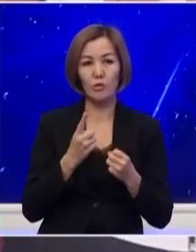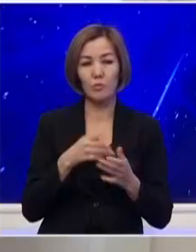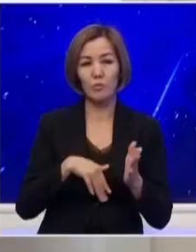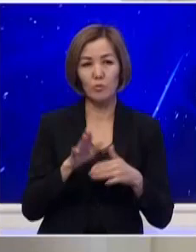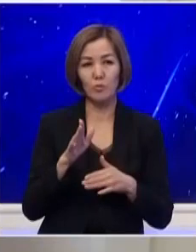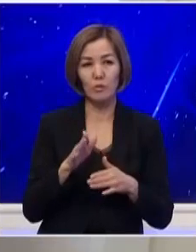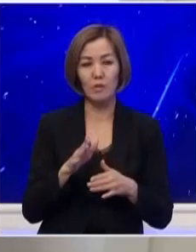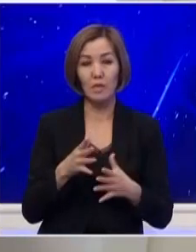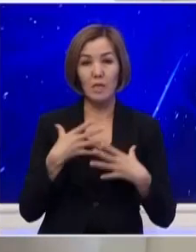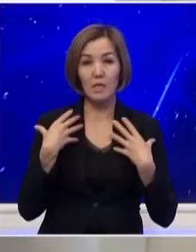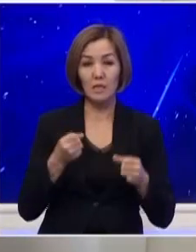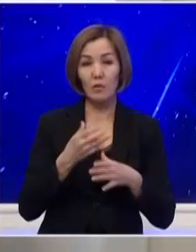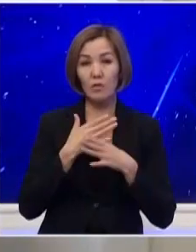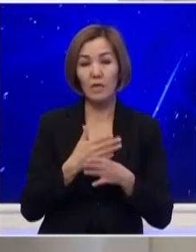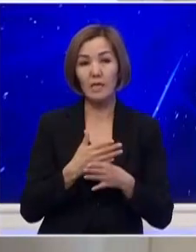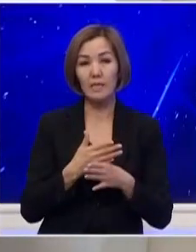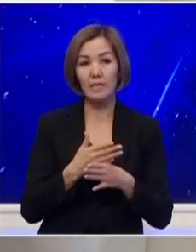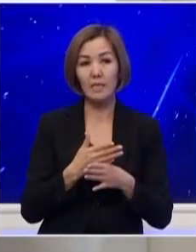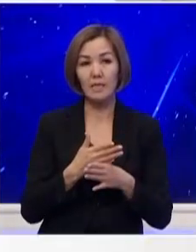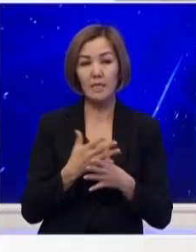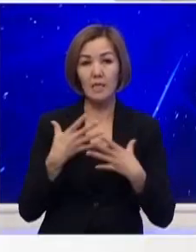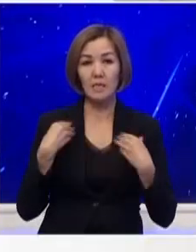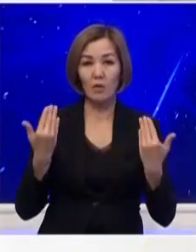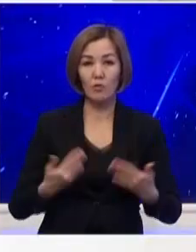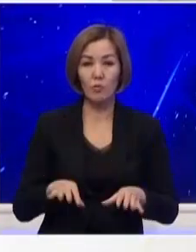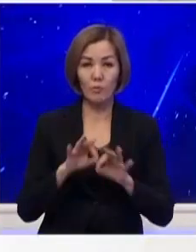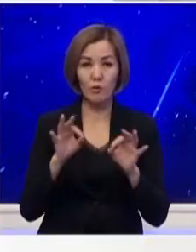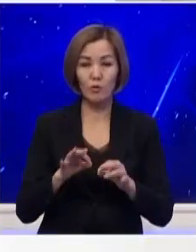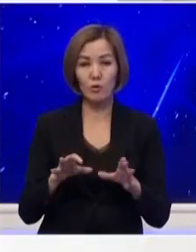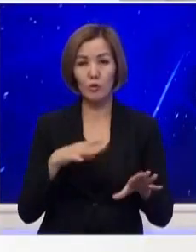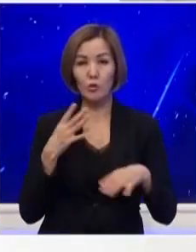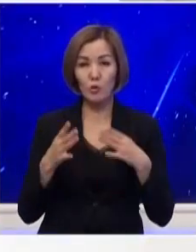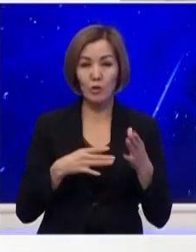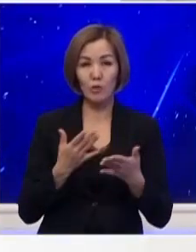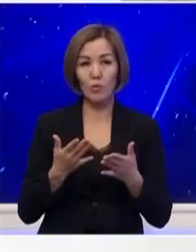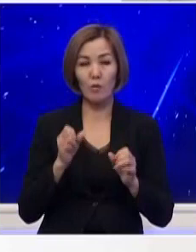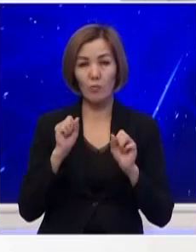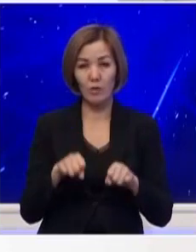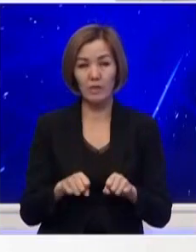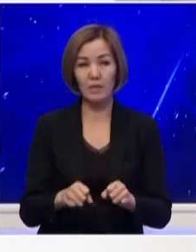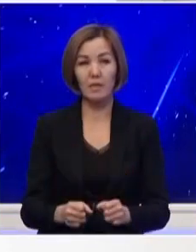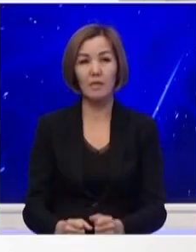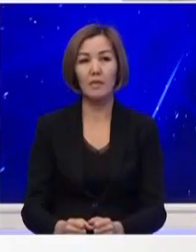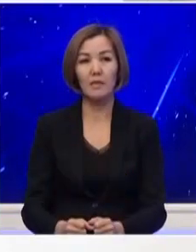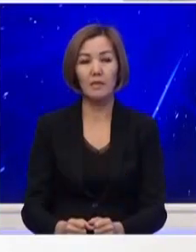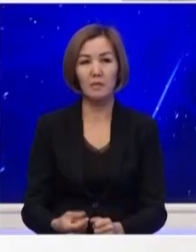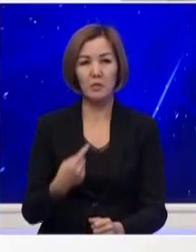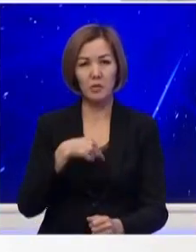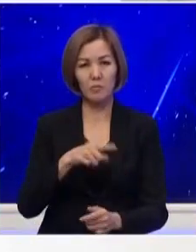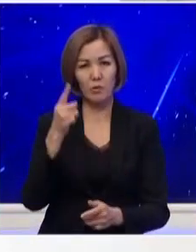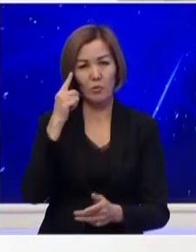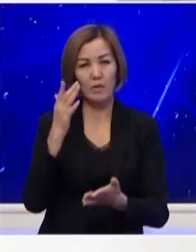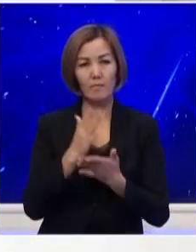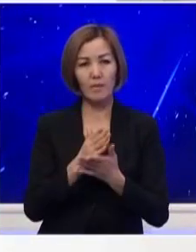Енді денсаулықтың арқасында бұл да бір кішкене салауатты өмір салтының бір несі ғой, бір жағы ғой. Өзім үшін ойнаймын,